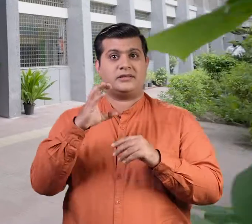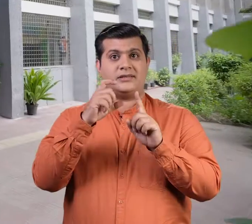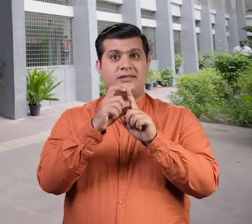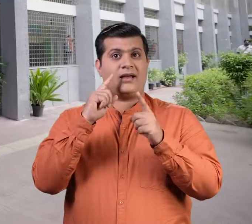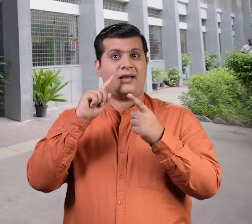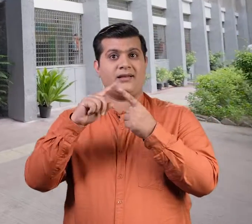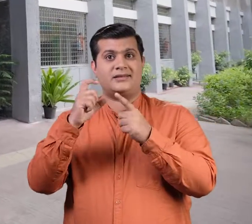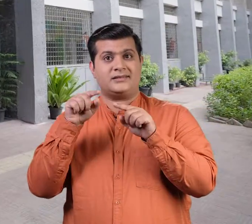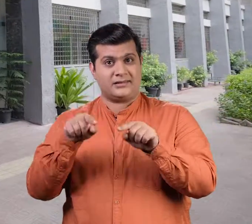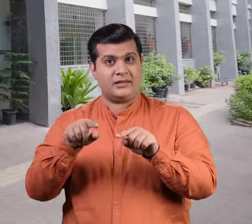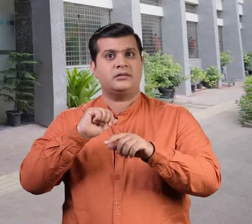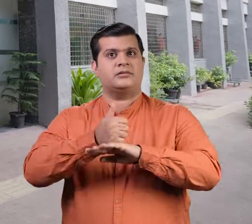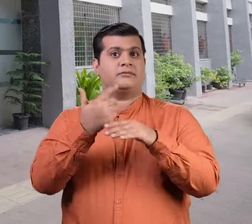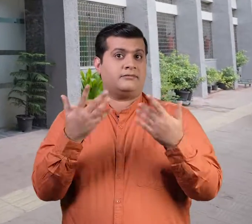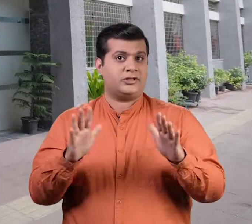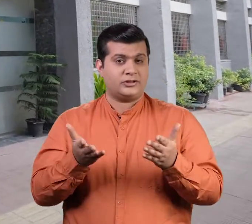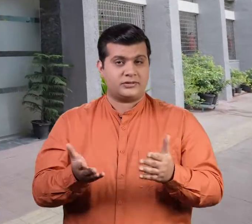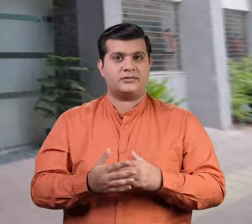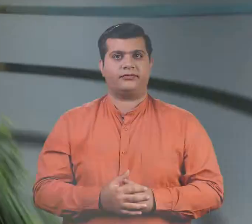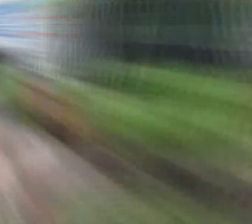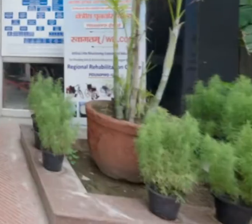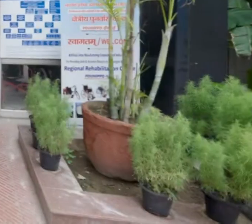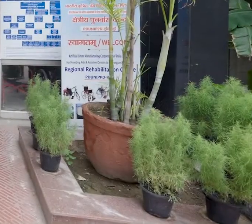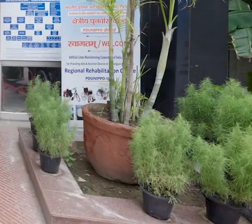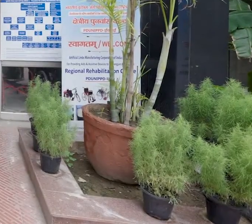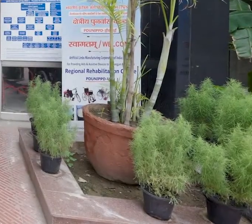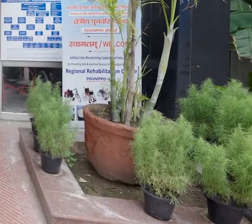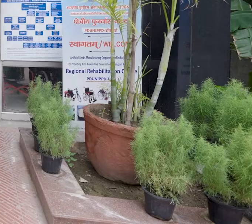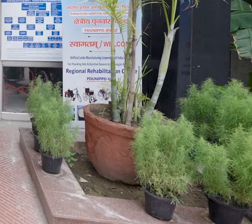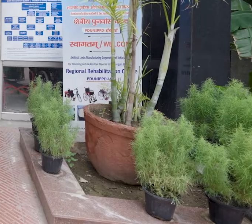में CDEIC की स्थापना की गई है।